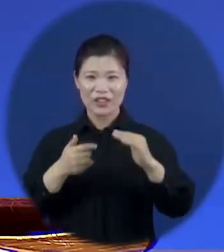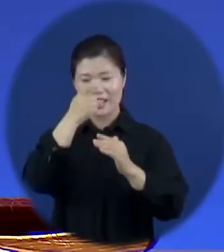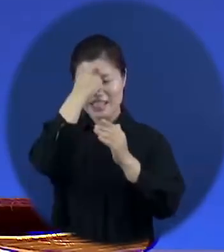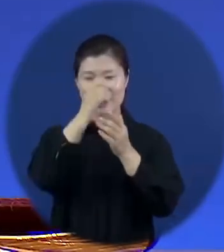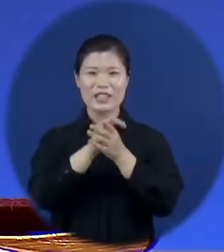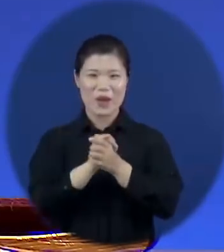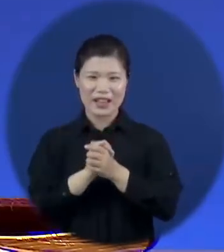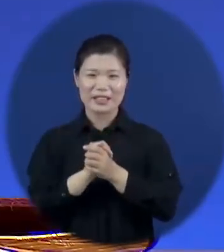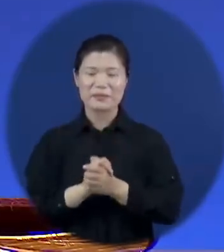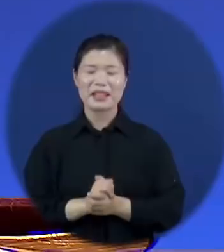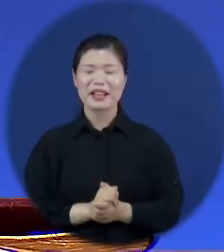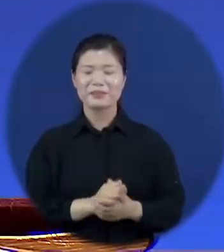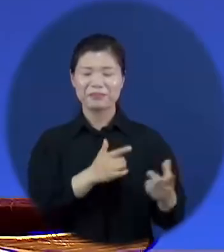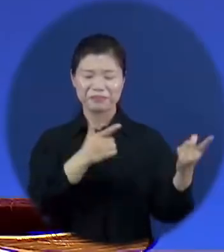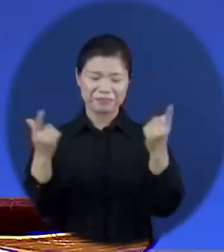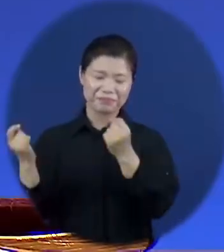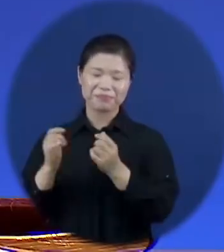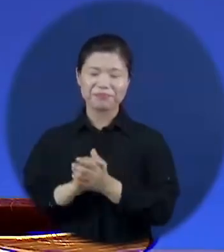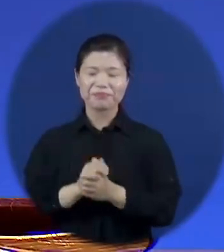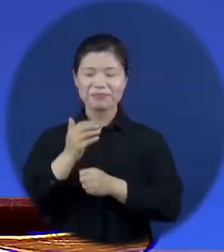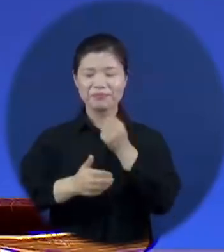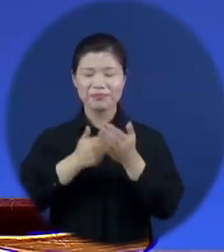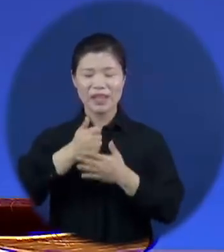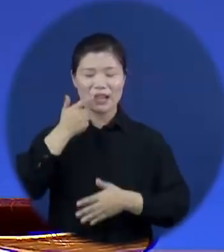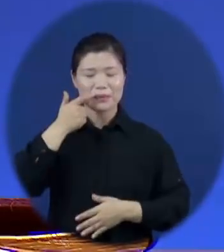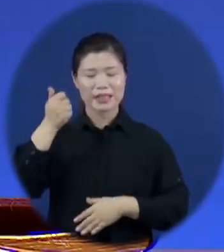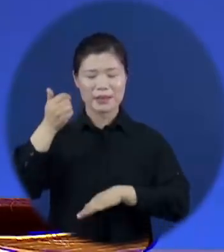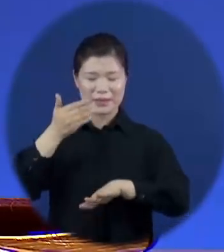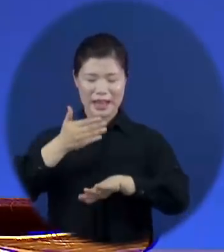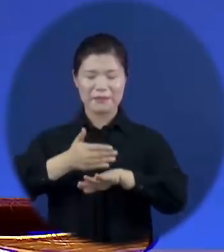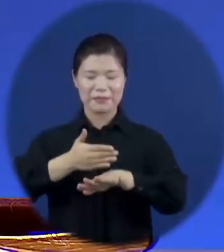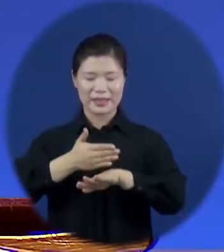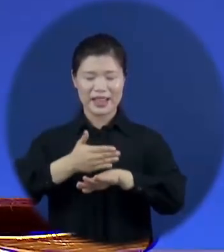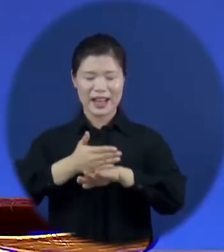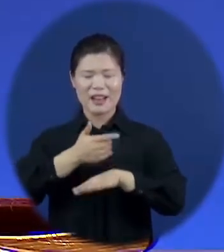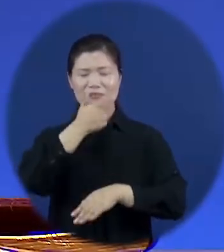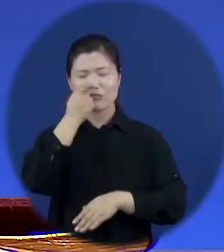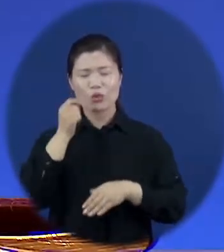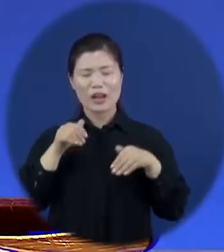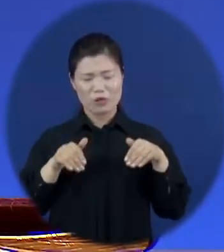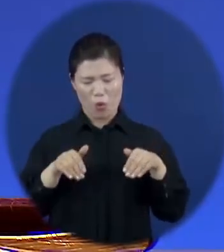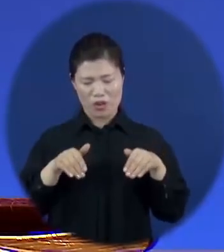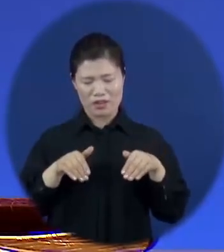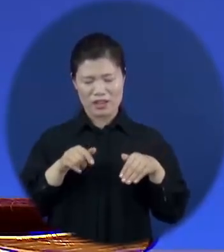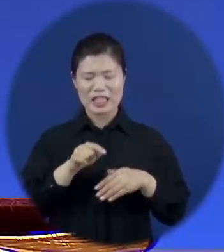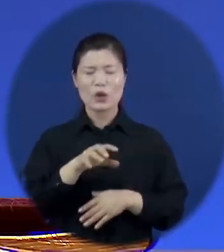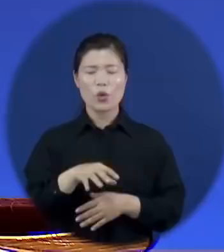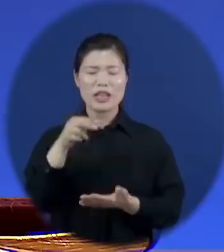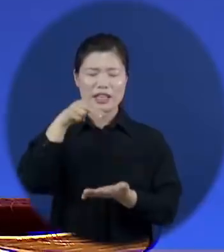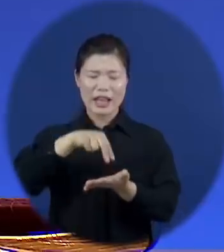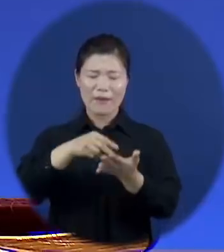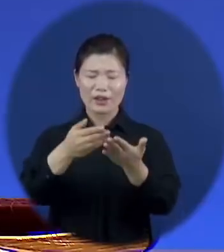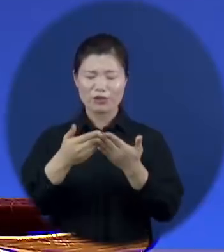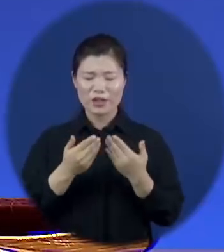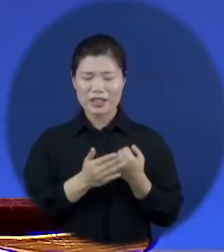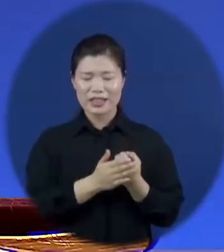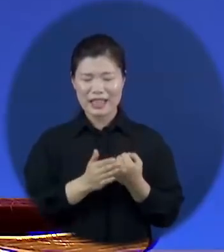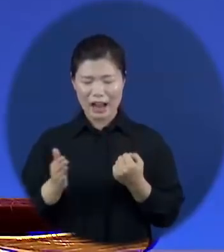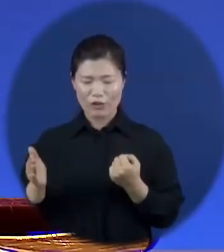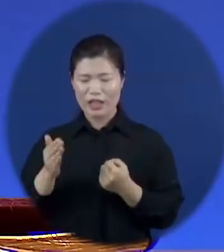기도하고 말씀 나누겠습니다. 하나님 아버지 감사합니다. 부족한 종을 이곳에